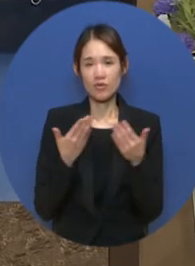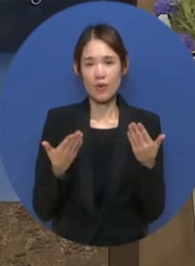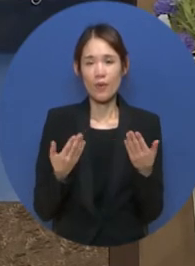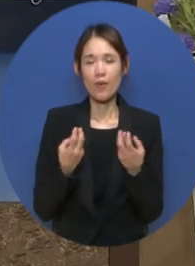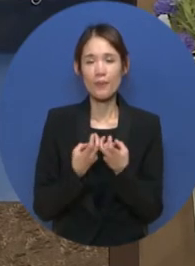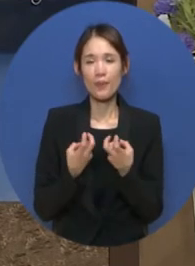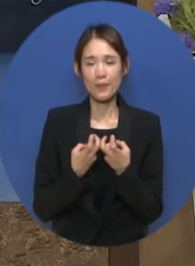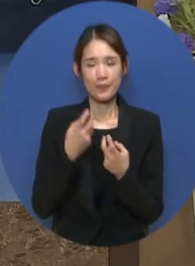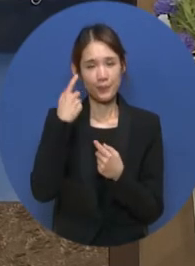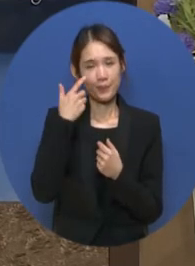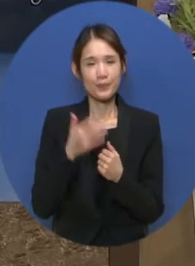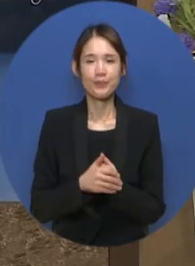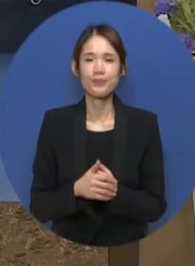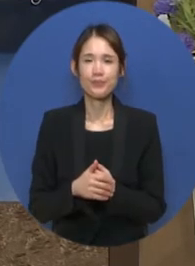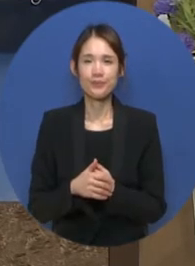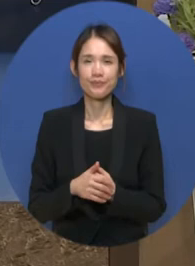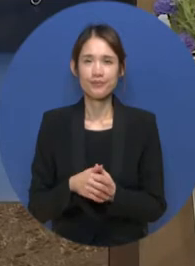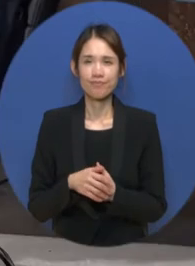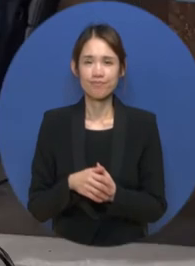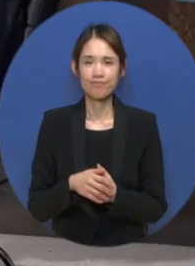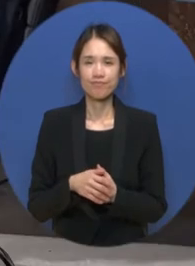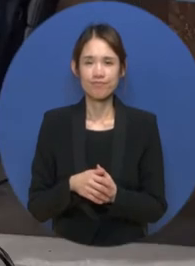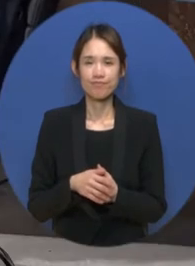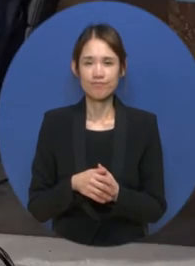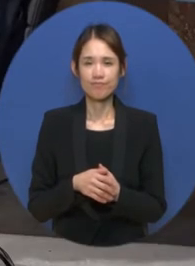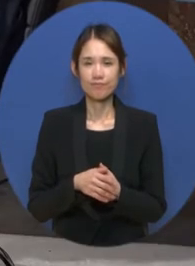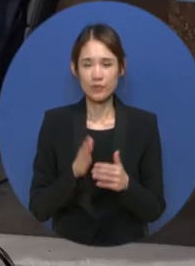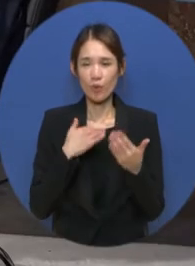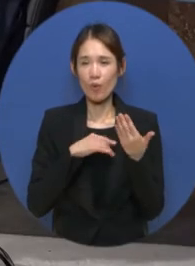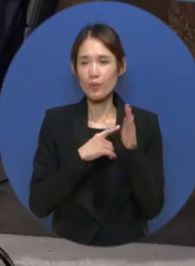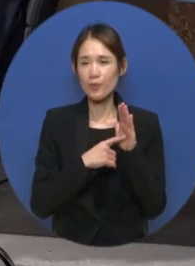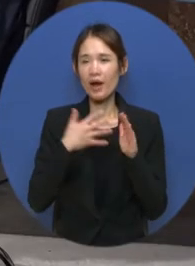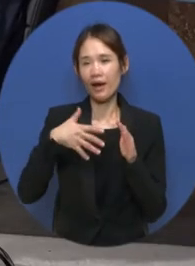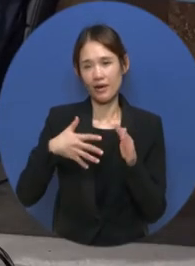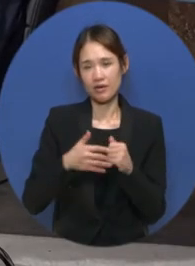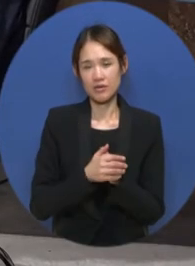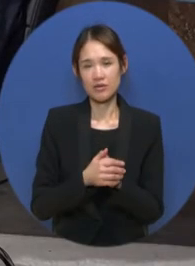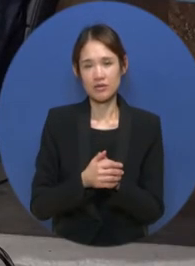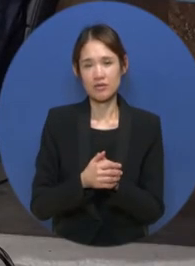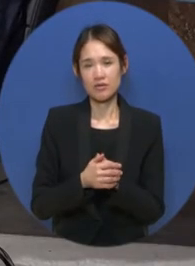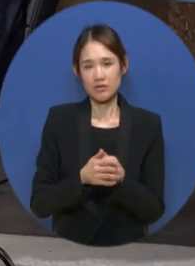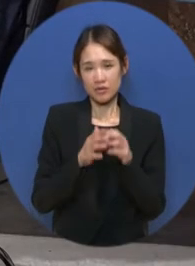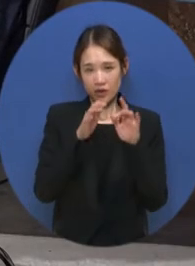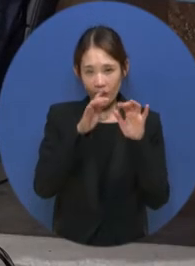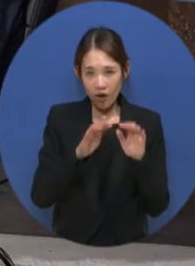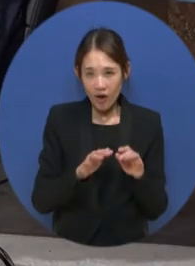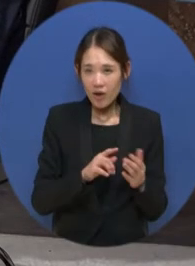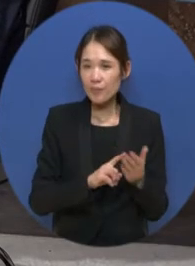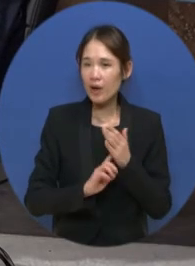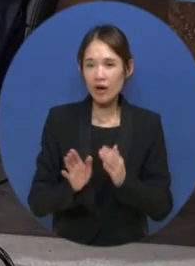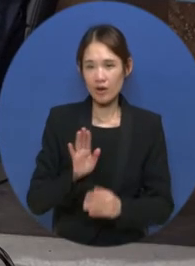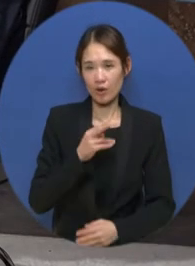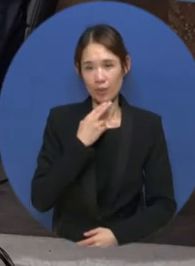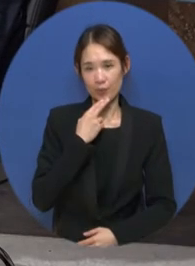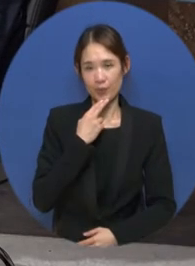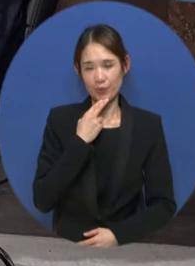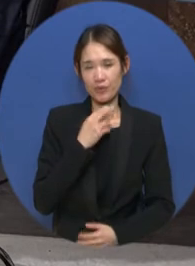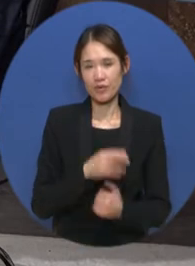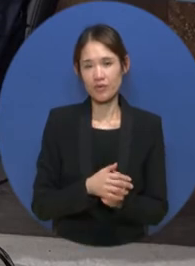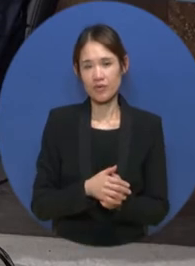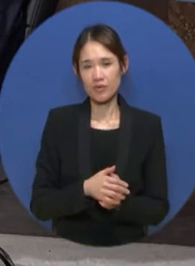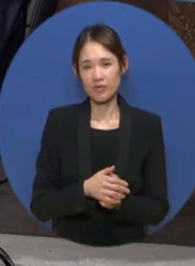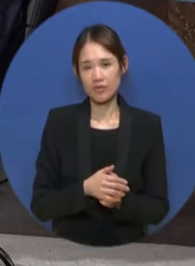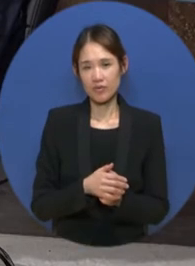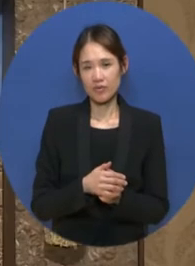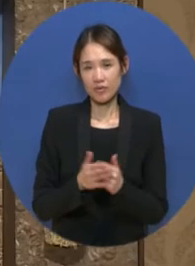어떻게 좀 구성이 되어 있네요 음 일단 비공개로 되어 있구요 뭐 검색을 한다고 해서 이제 나오지는 않습니다 언제